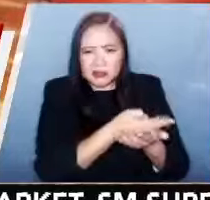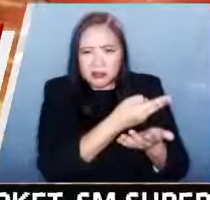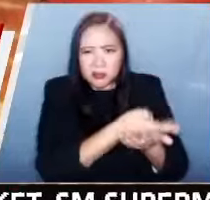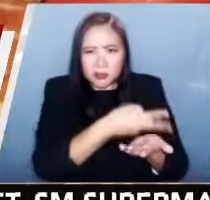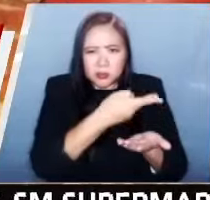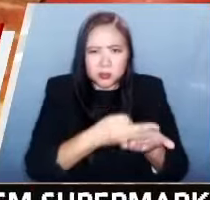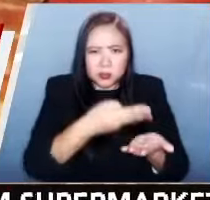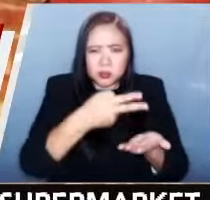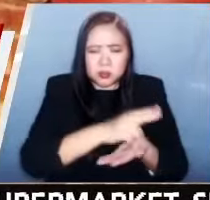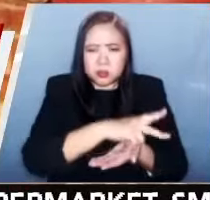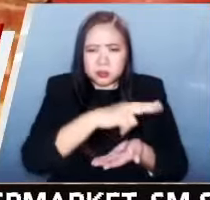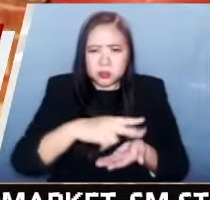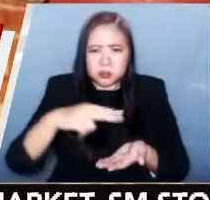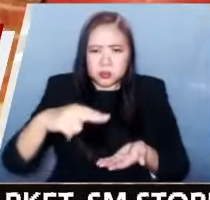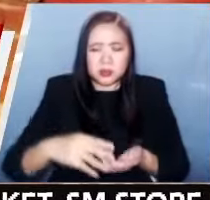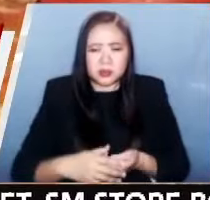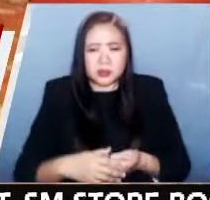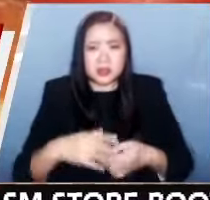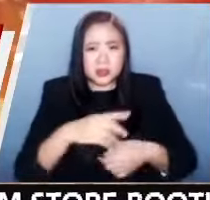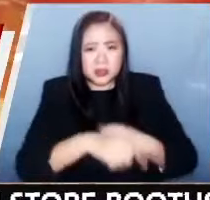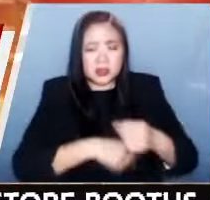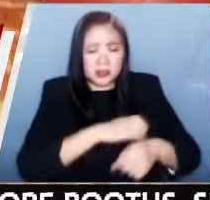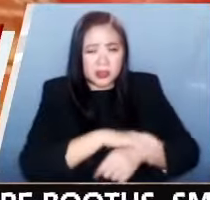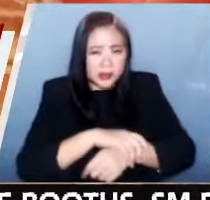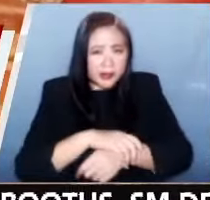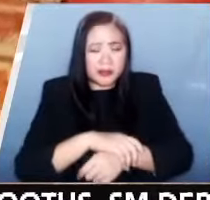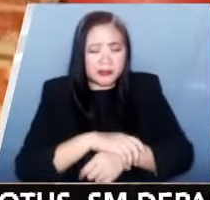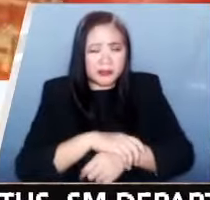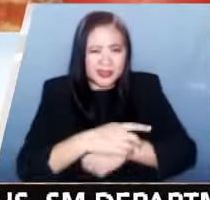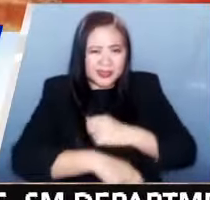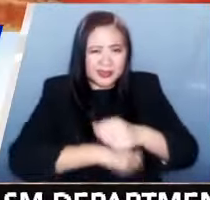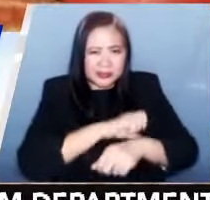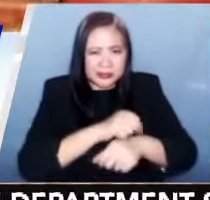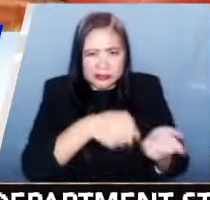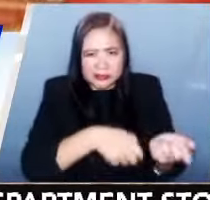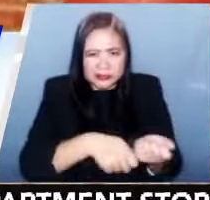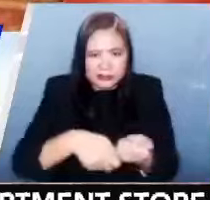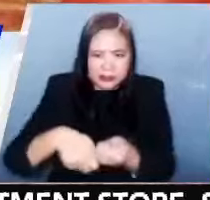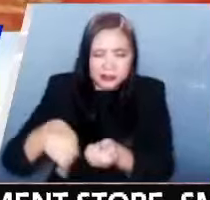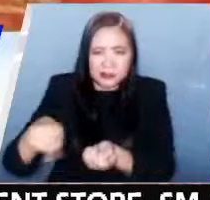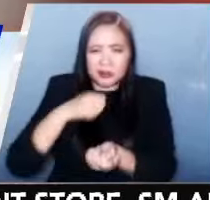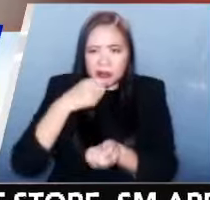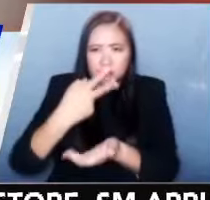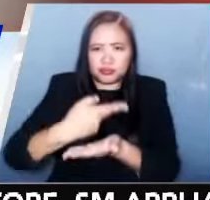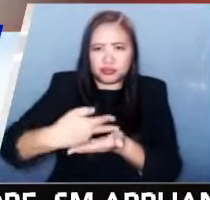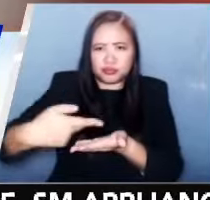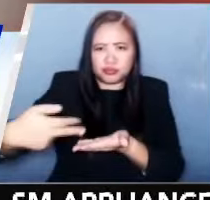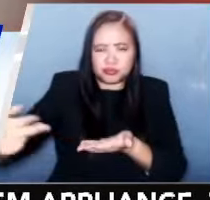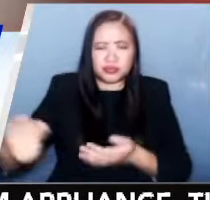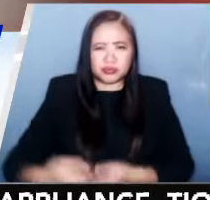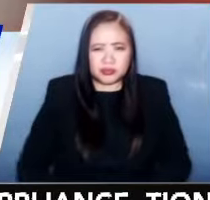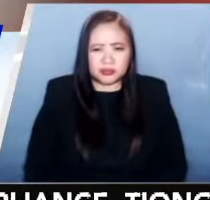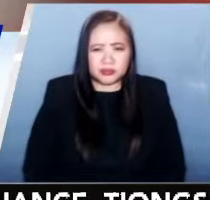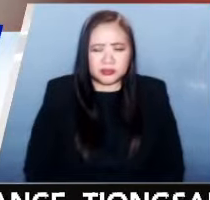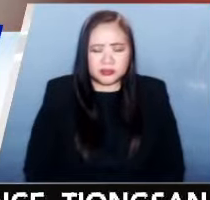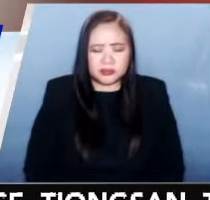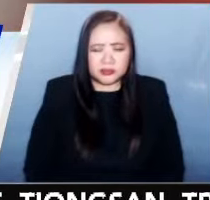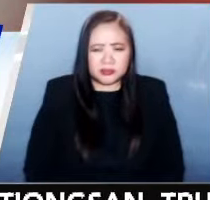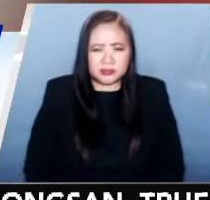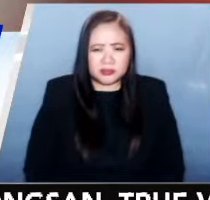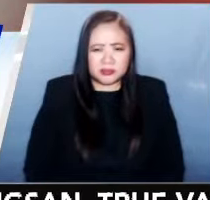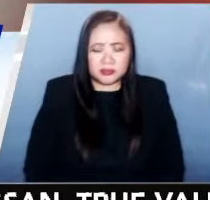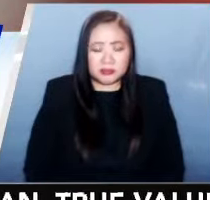victim, tinali na ng bangkerong nakakuha sa gitna, tinali na sa gill para hindi na maanod ng tubig. Base sa initial na